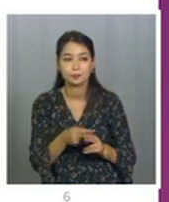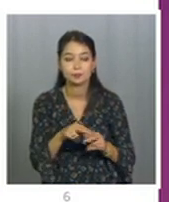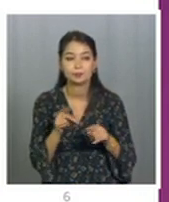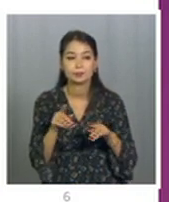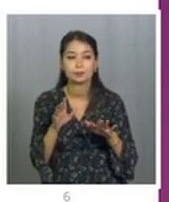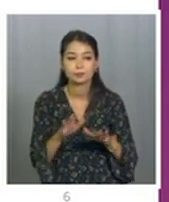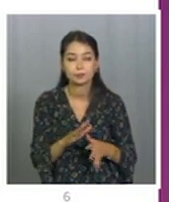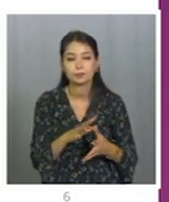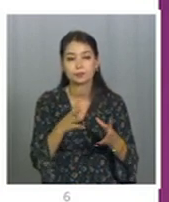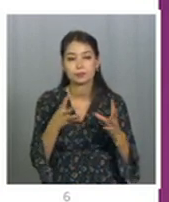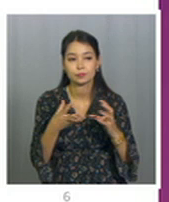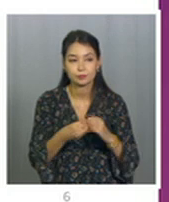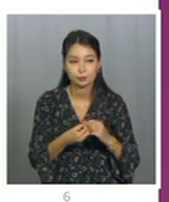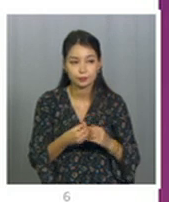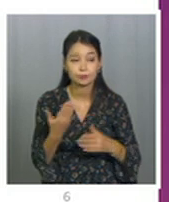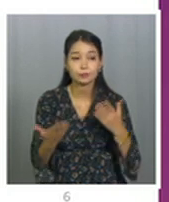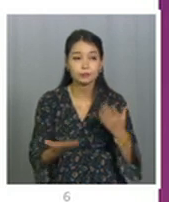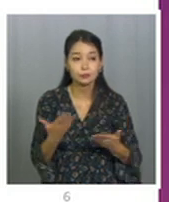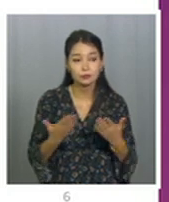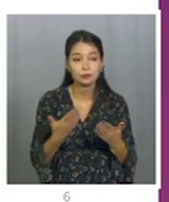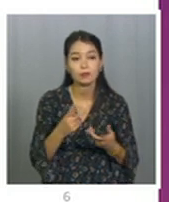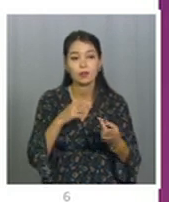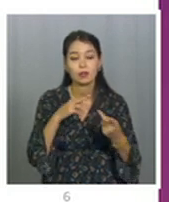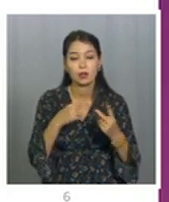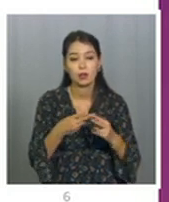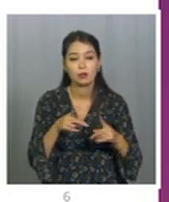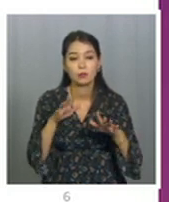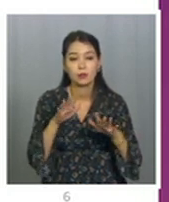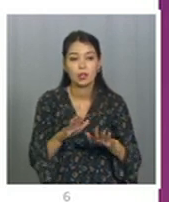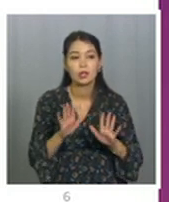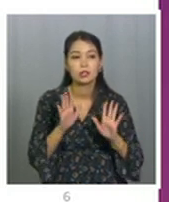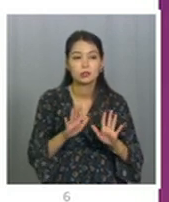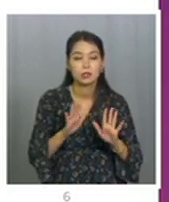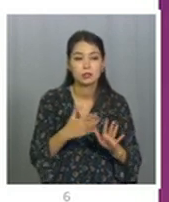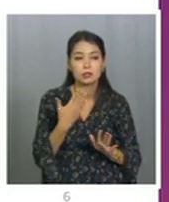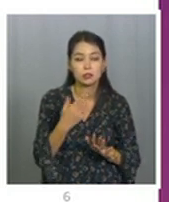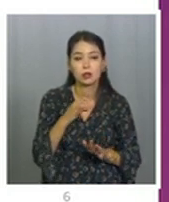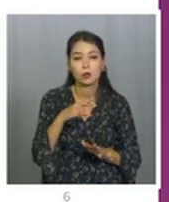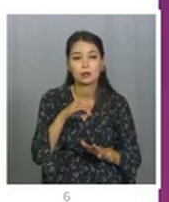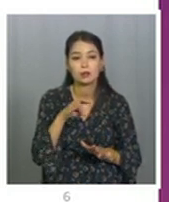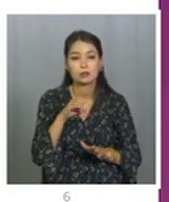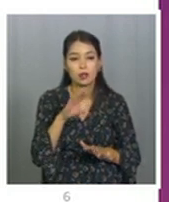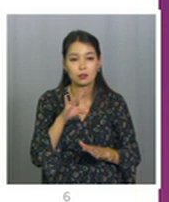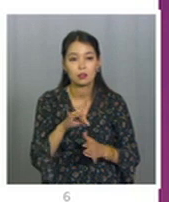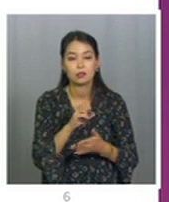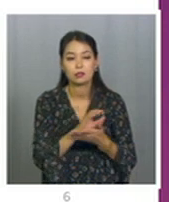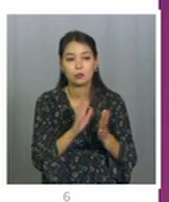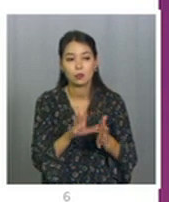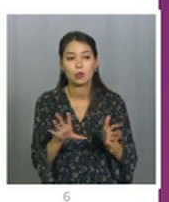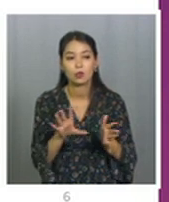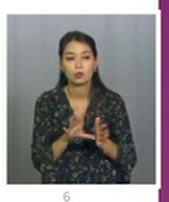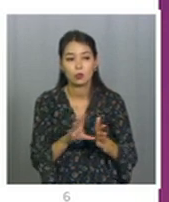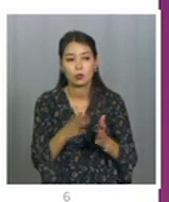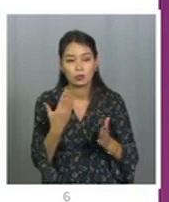шығатын қорытынды, егер айнымалы тоқ тізбегіне тек қана конденсатор жалғайтын болсақ, тоқ тербелістерінің